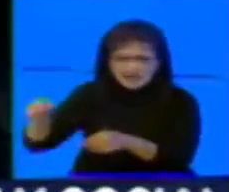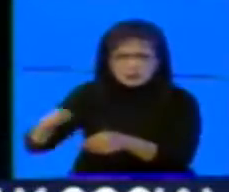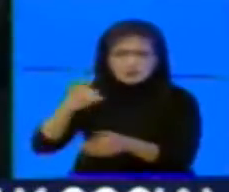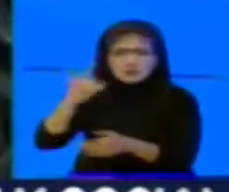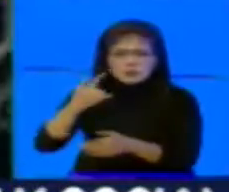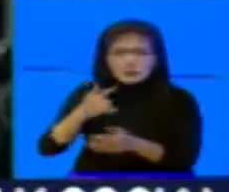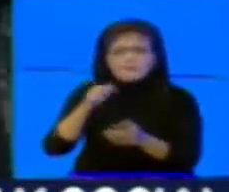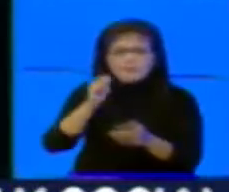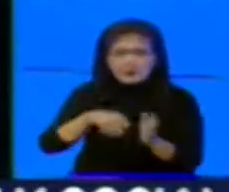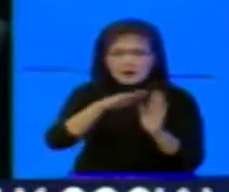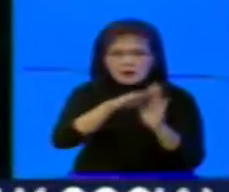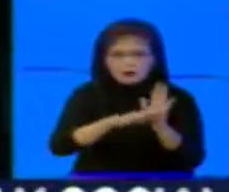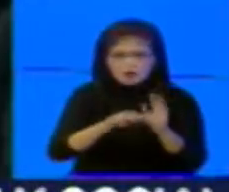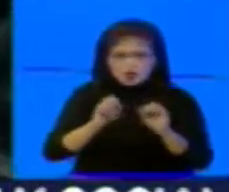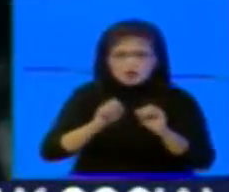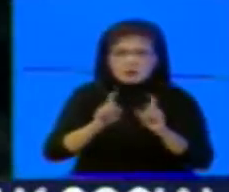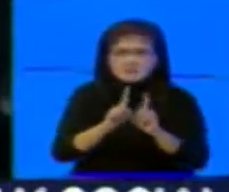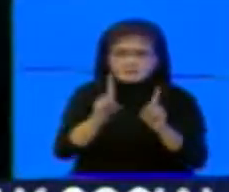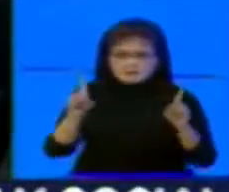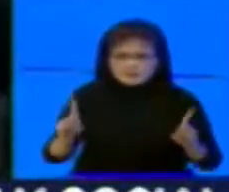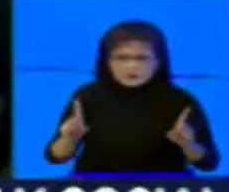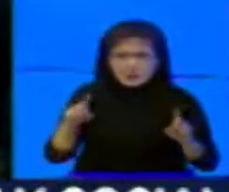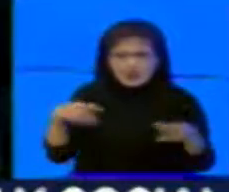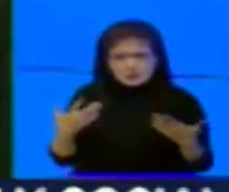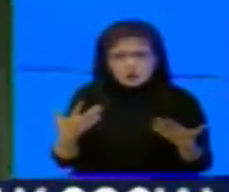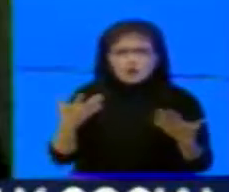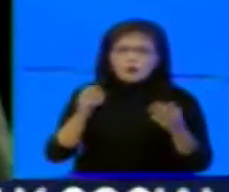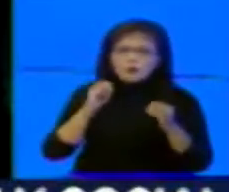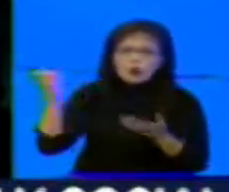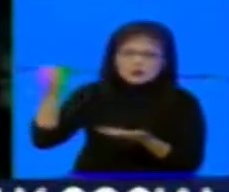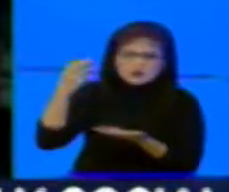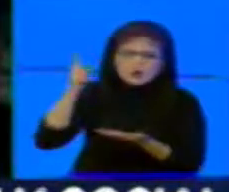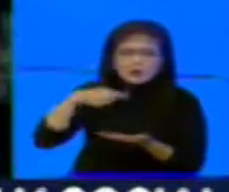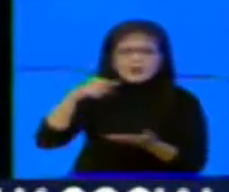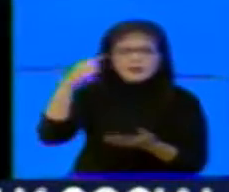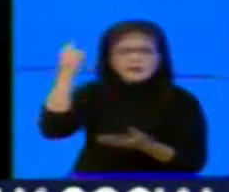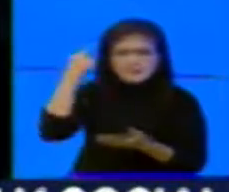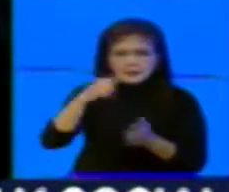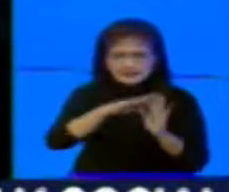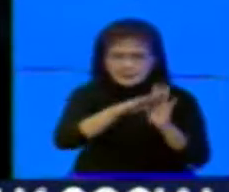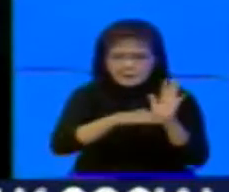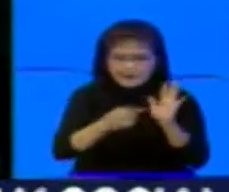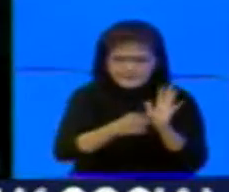aturan sosial dispensing atau jaga jarak sosial sesuai anjuran pemerintah